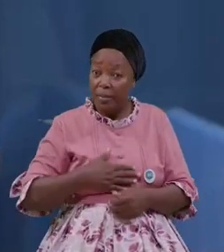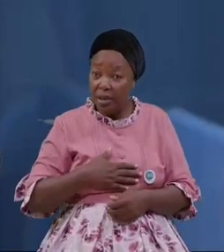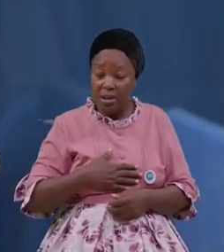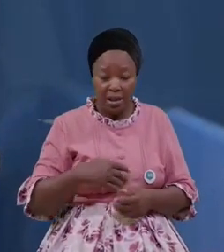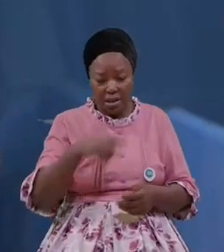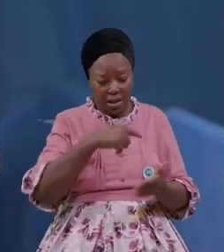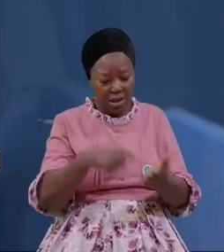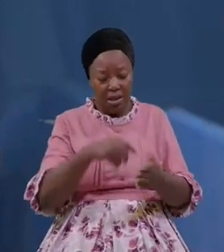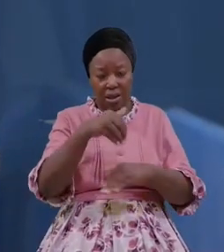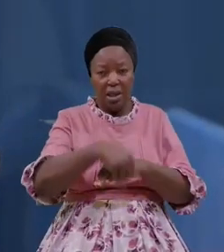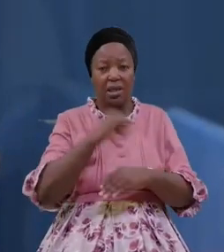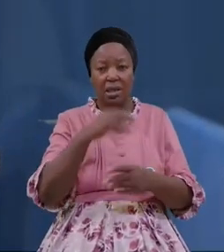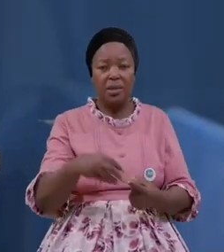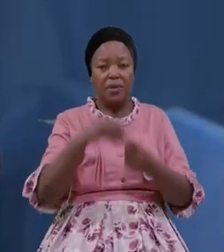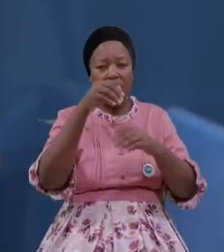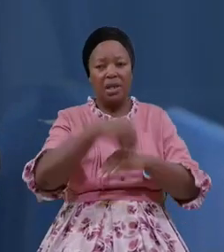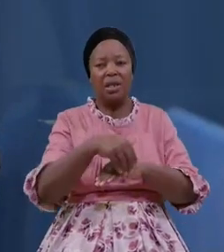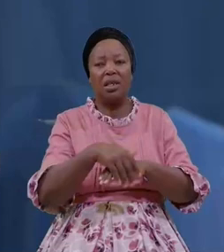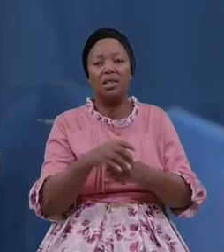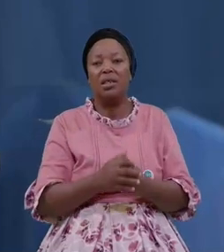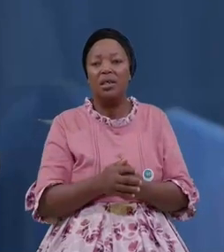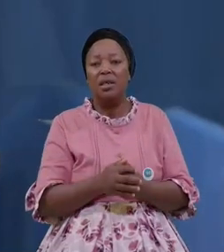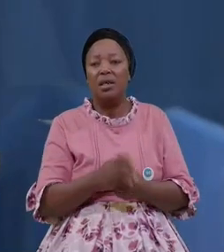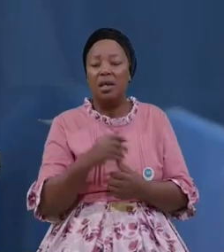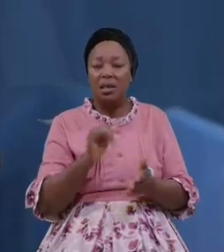jour nous sommes à une soirée